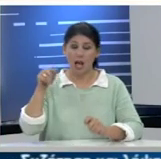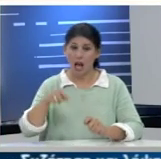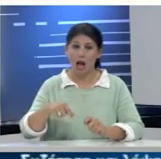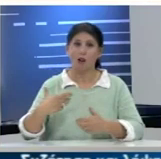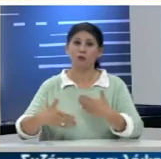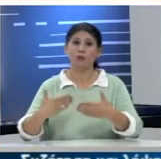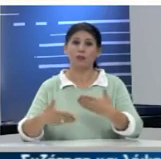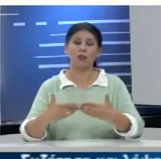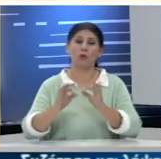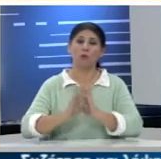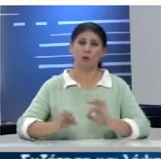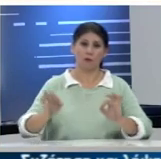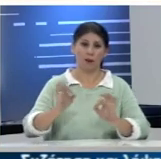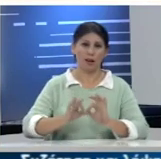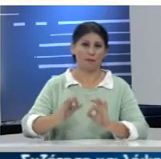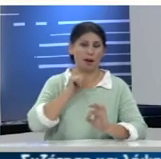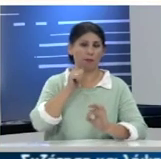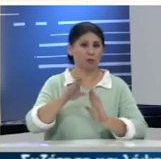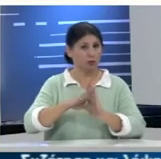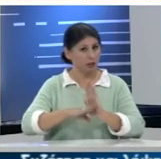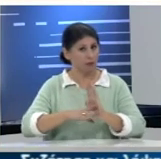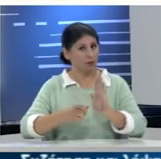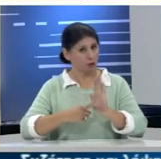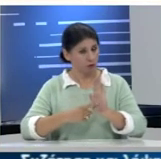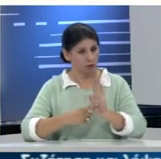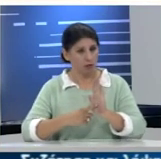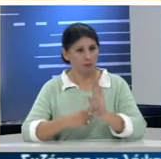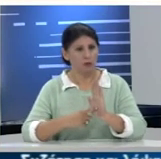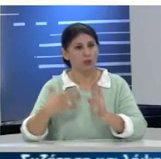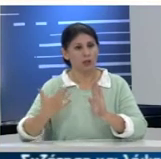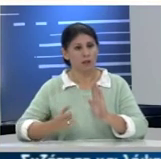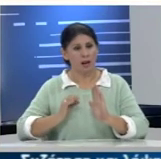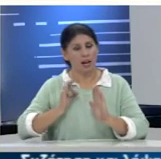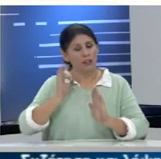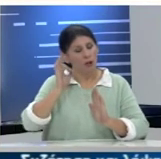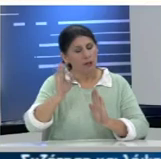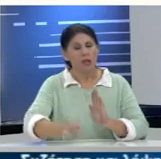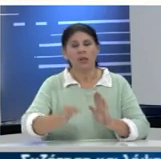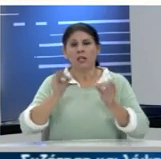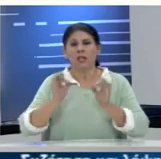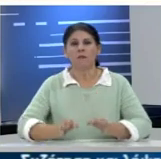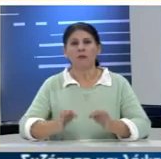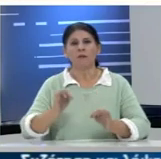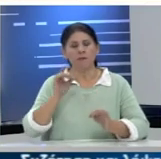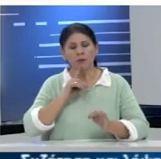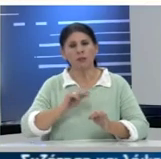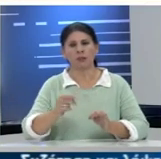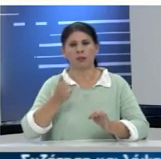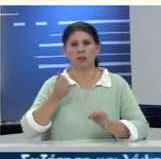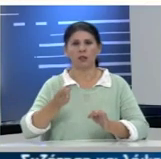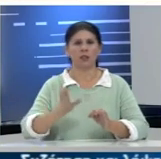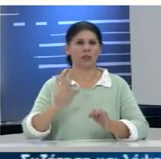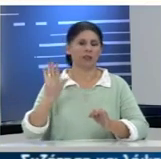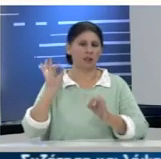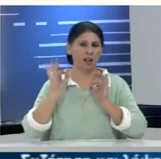των διαδικασιών που προβλέπονται από το Σύνταγμα και τους νόμους και θα είχατε οδηγήσει ακριβώς με την ίδια μαθηματική ακρίβεια την